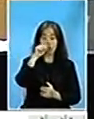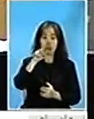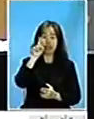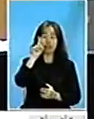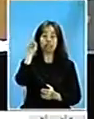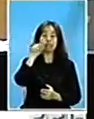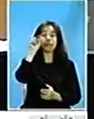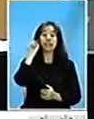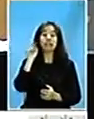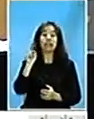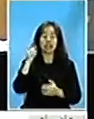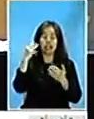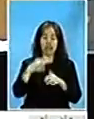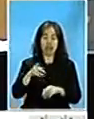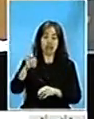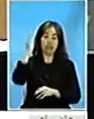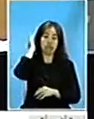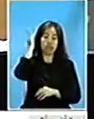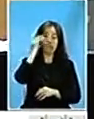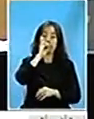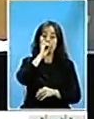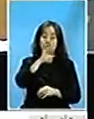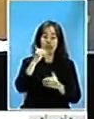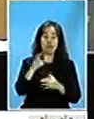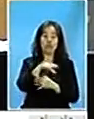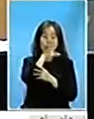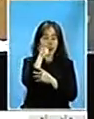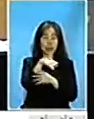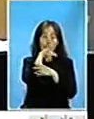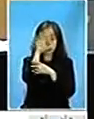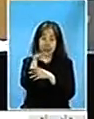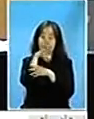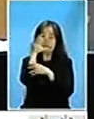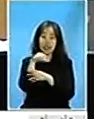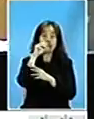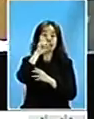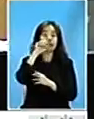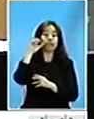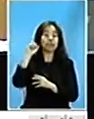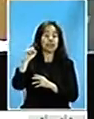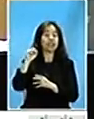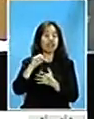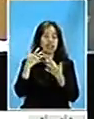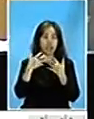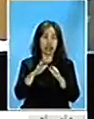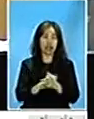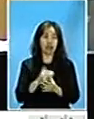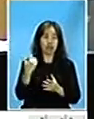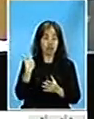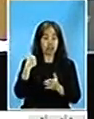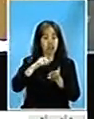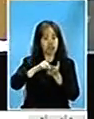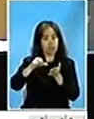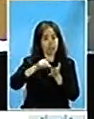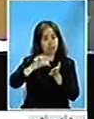0.01% ครับ แล้วท่านต้องอภิปรายต่อสภาเพื่อโน้มน้าวท่านสมาชิกทั้งหลายเนี่ยนะให้เป็นไปตามท่านว่าท่านจะตัดไม่ตัด